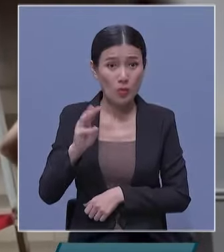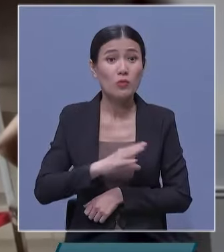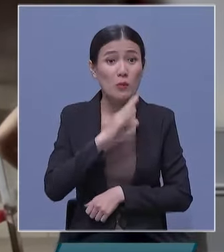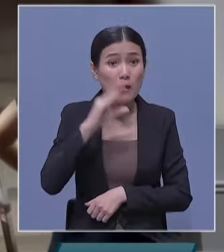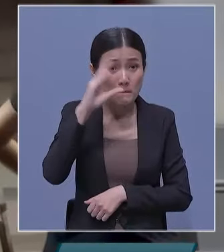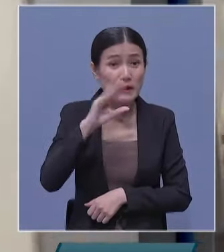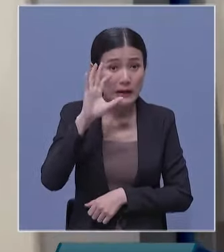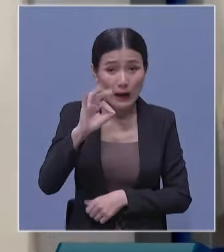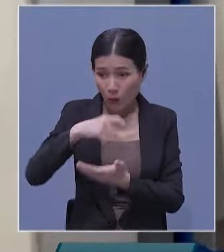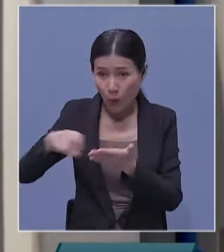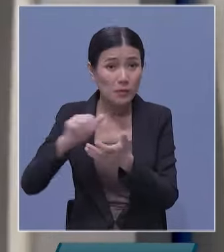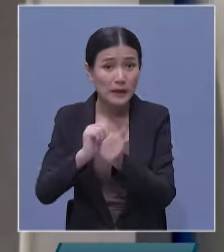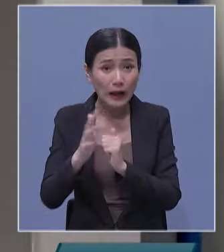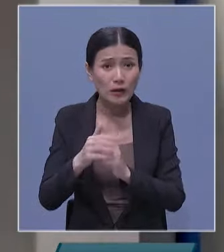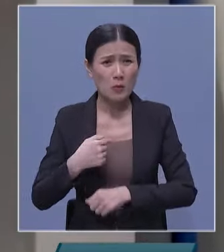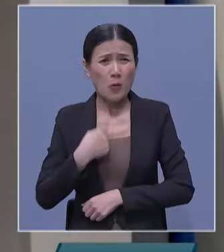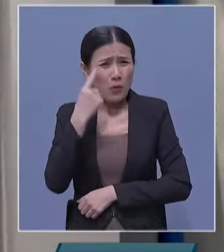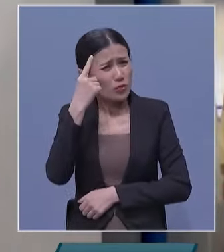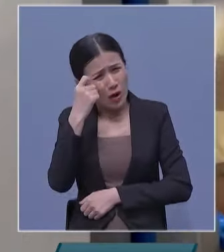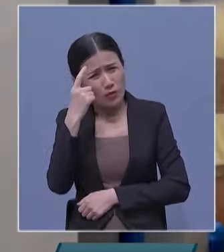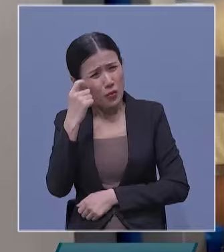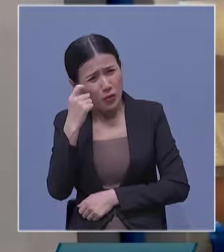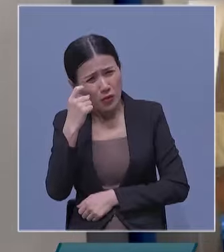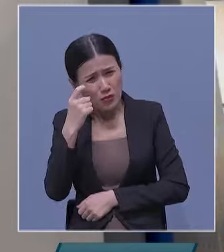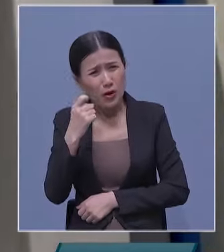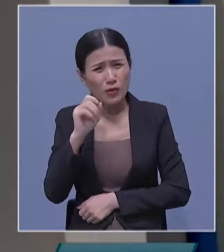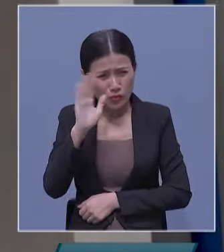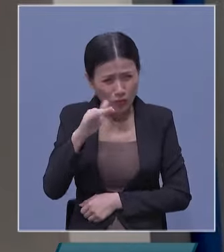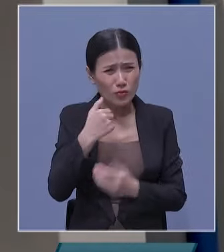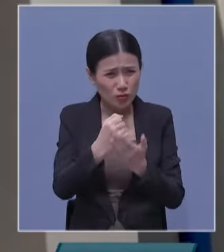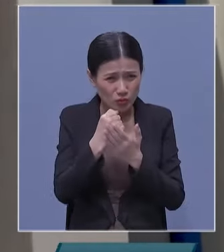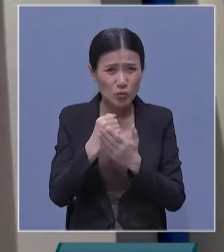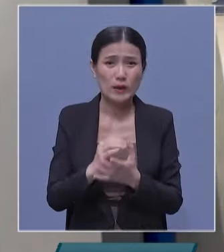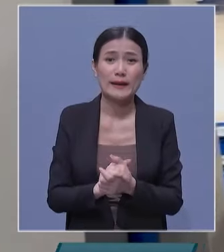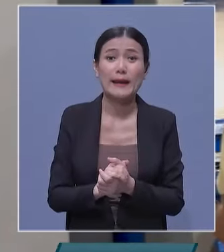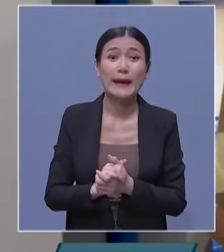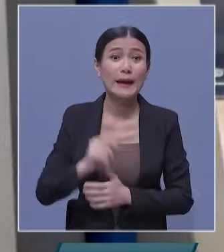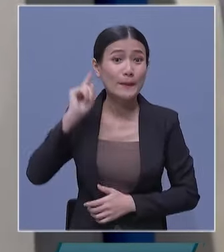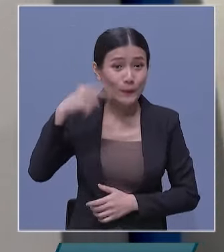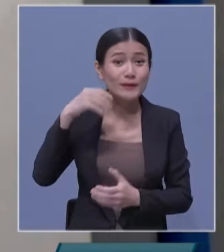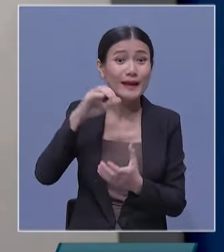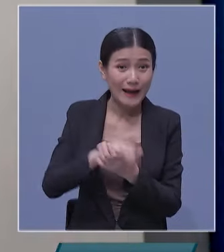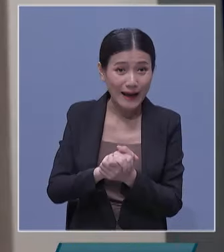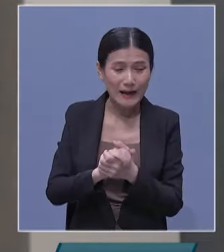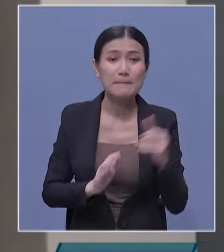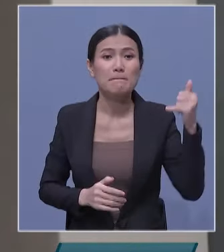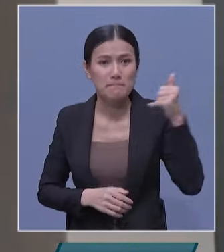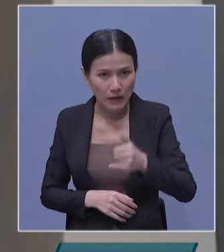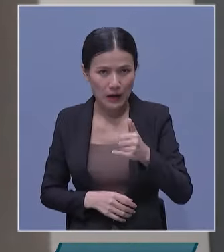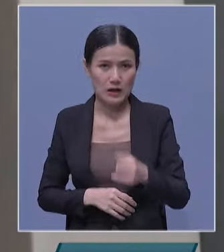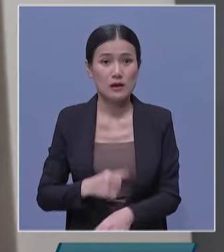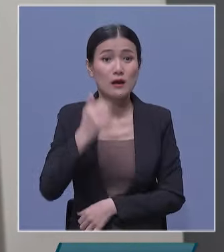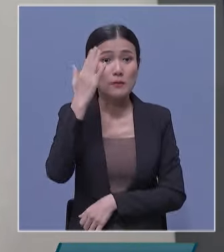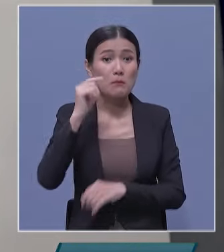21:00นเนี้ยผมตายแน่ๆตายแน่ๆเลยแล้วหลังจากนี้ค่ะภรรยาก็เลยรีบมาหลังเพื่อนบ้านน่ะโทรไป